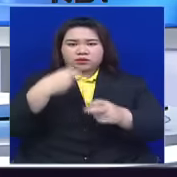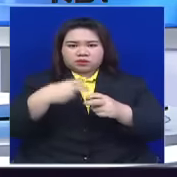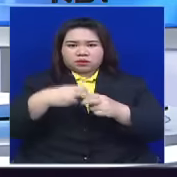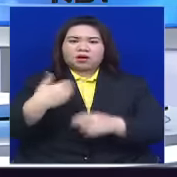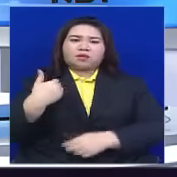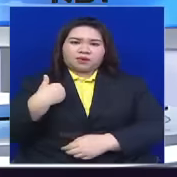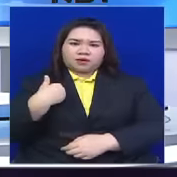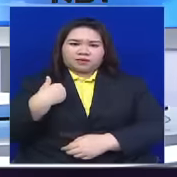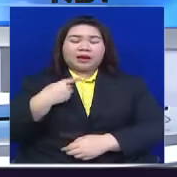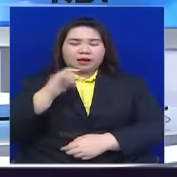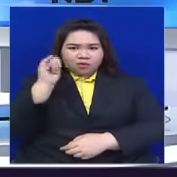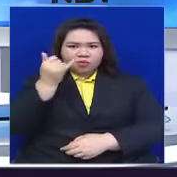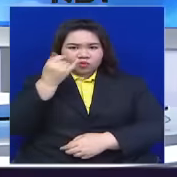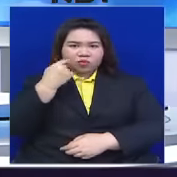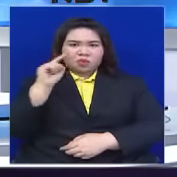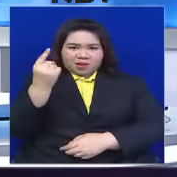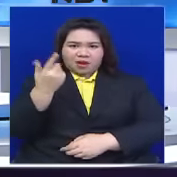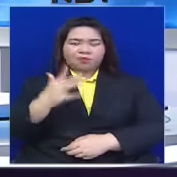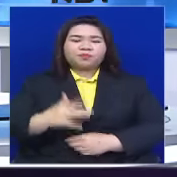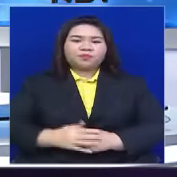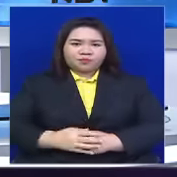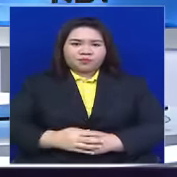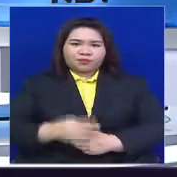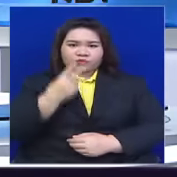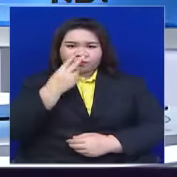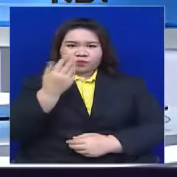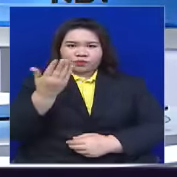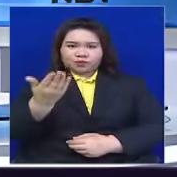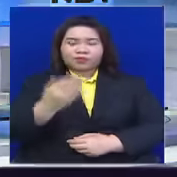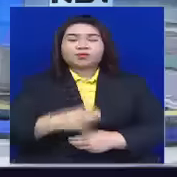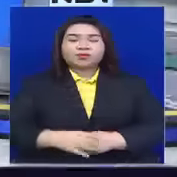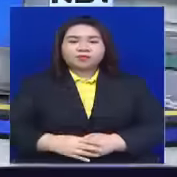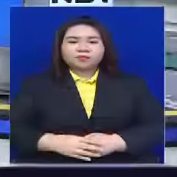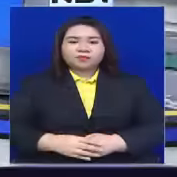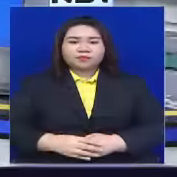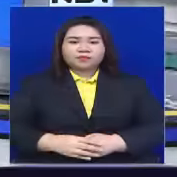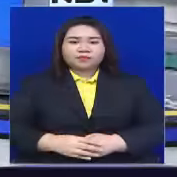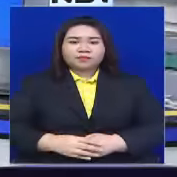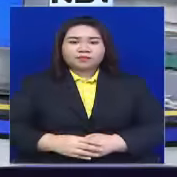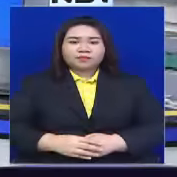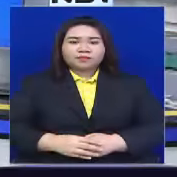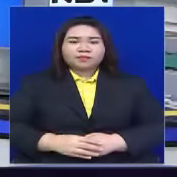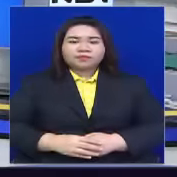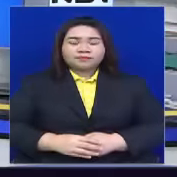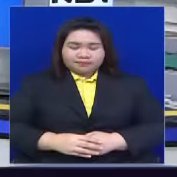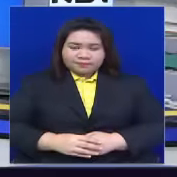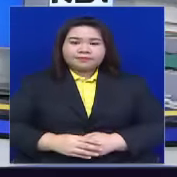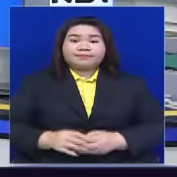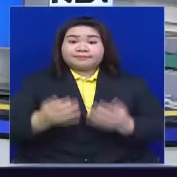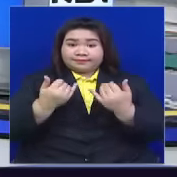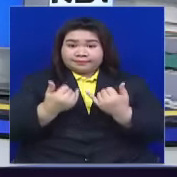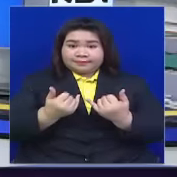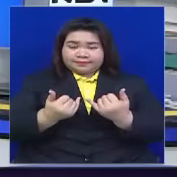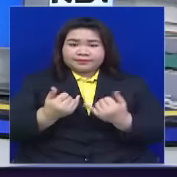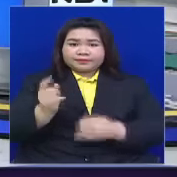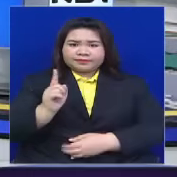นี้ค่ะคุณเสกสมก็กลับเข้ามาอยู่ในสายกับเราแล้วนะคะเราไปติดตามสถานการณ์ต่อกับคุณเสกสมกันเลยค่ะเชิญค่ะคุณเสกสมคะ ครับคุณชนิดาภาคุณว